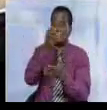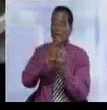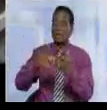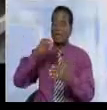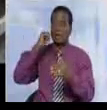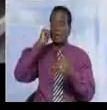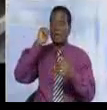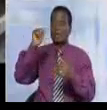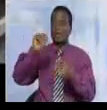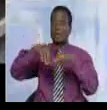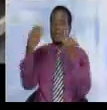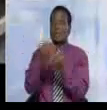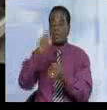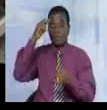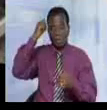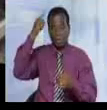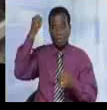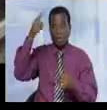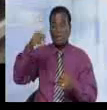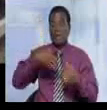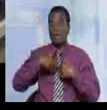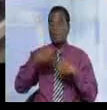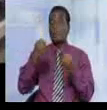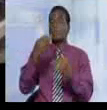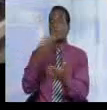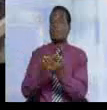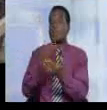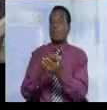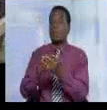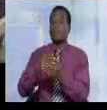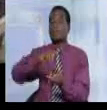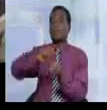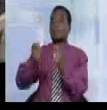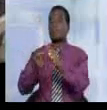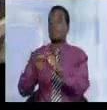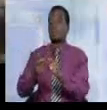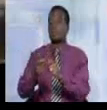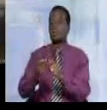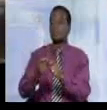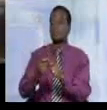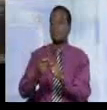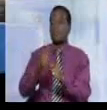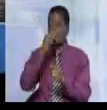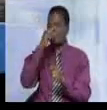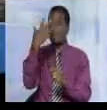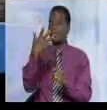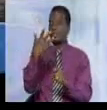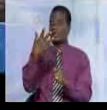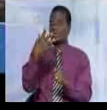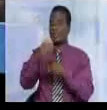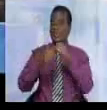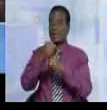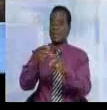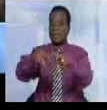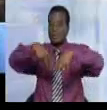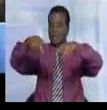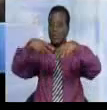famille. Son rêve, disposer d'importantes ressources pour améliorer ses affaires. Ça fait 5 ans que je vends les galettes